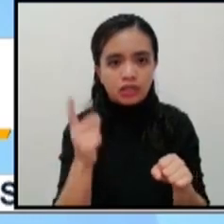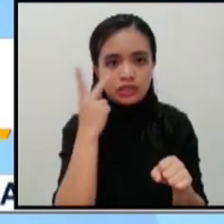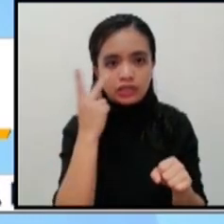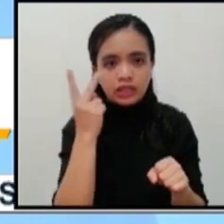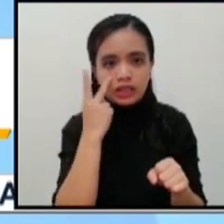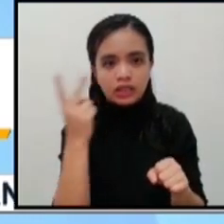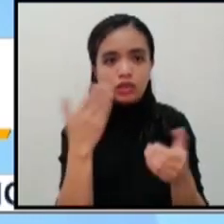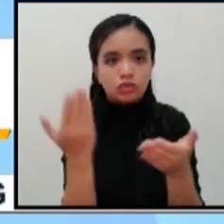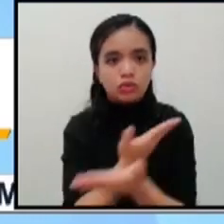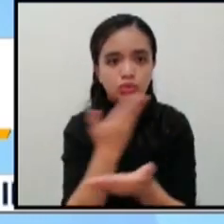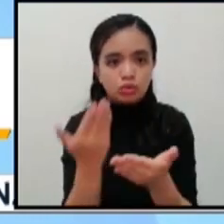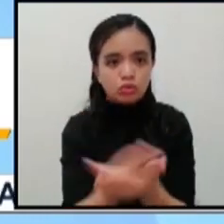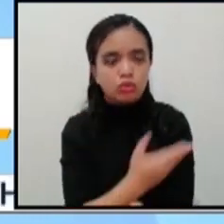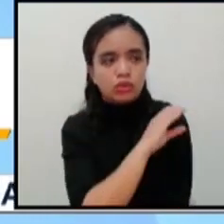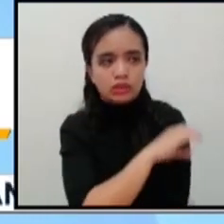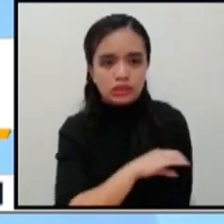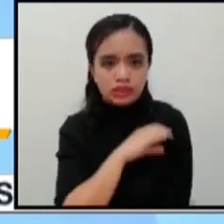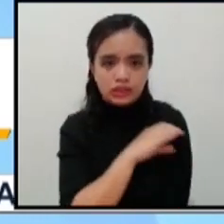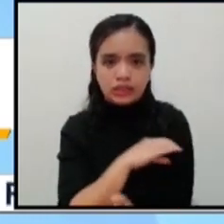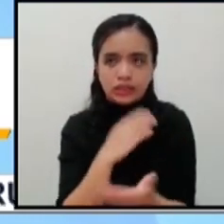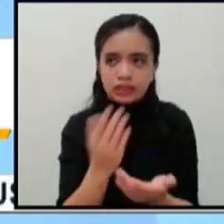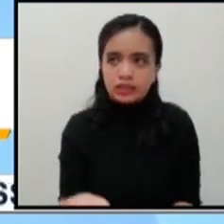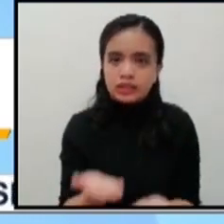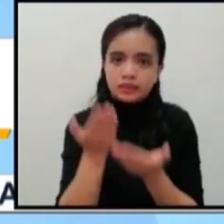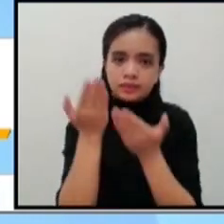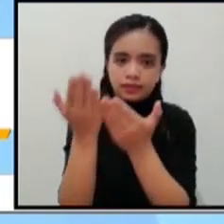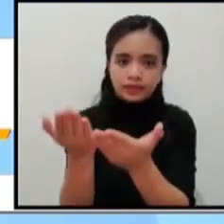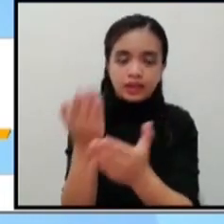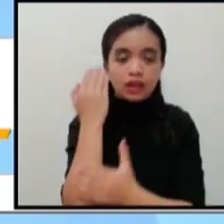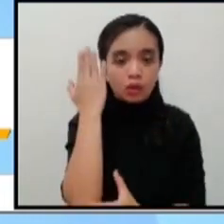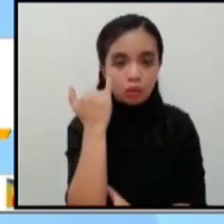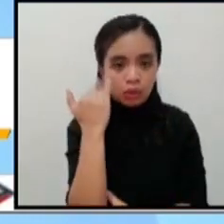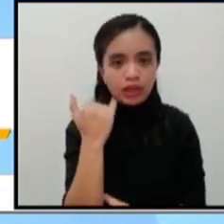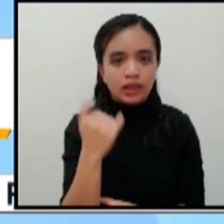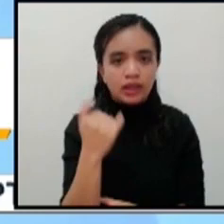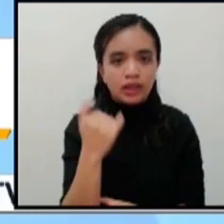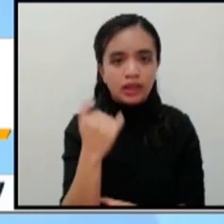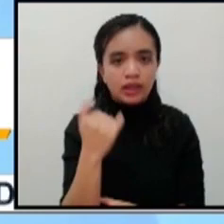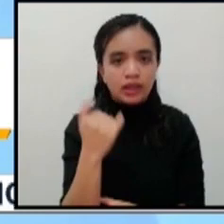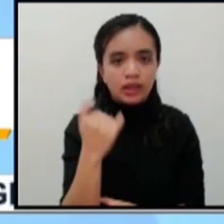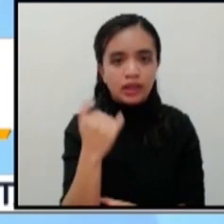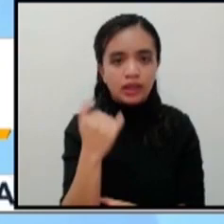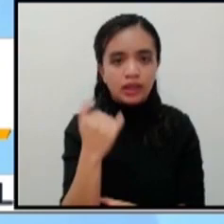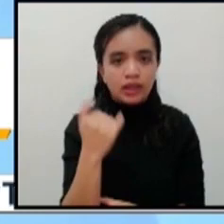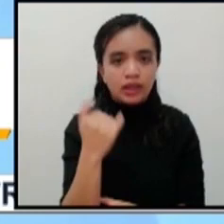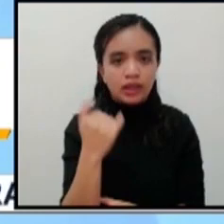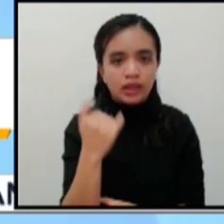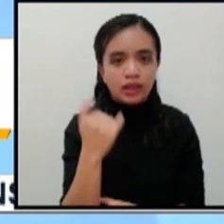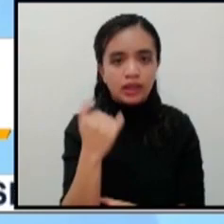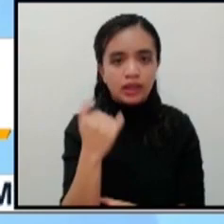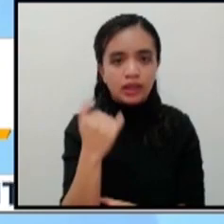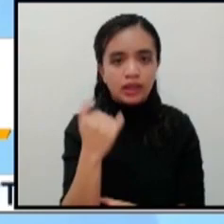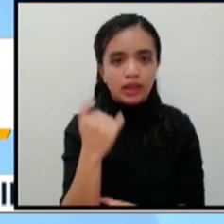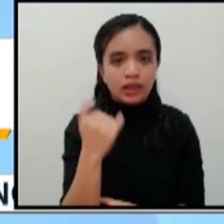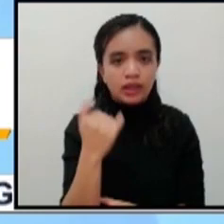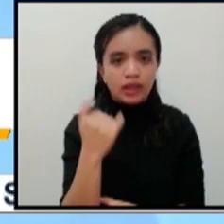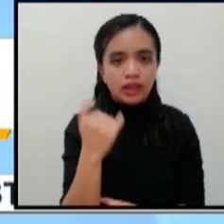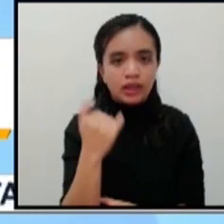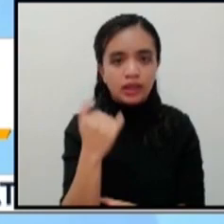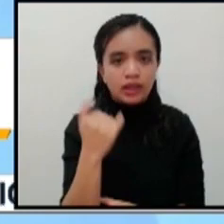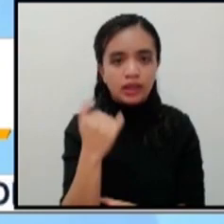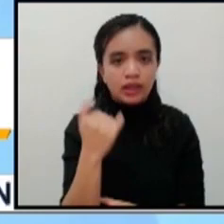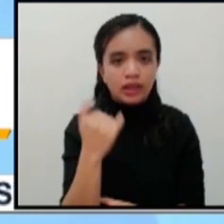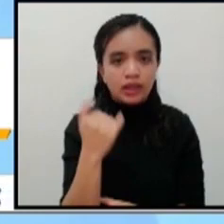na inihahandog ng Sanacolo, dahil maski sila ay isa ring mananampalataya ng mahal na poong Jesus